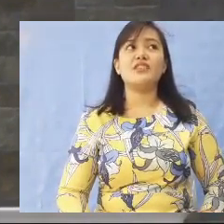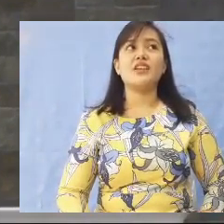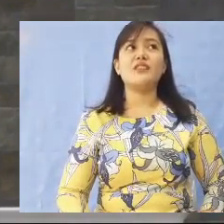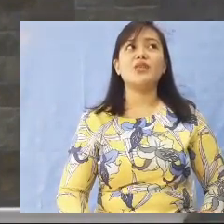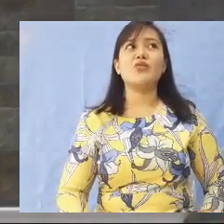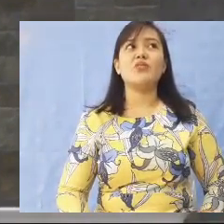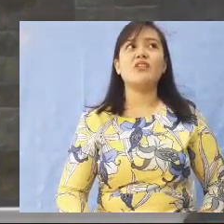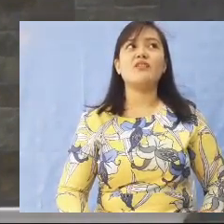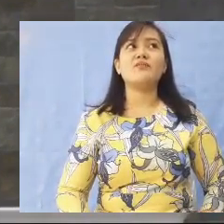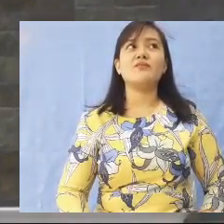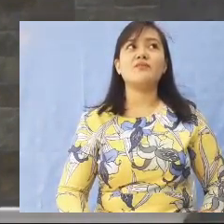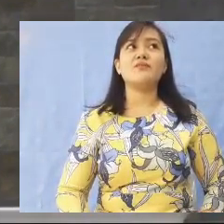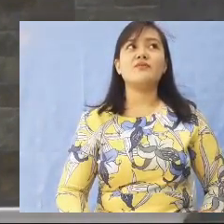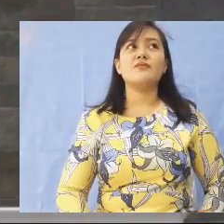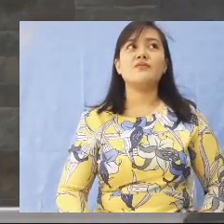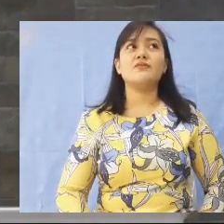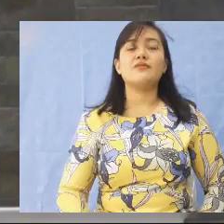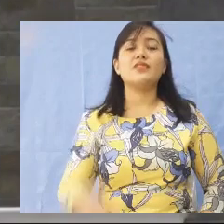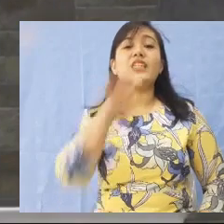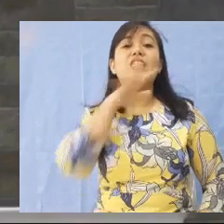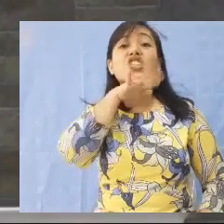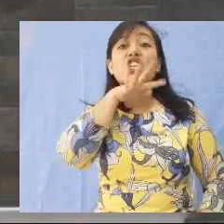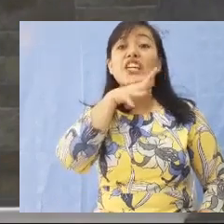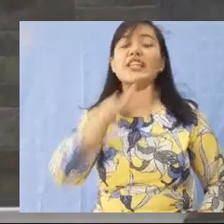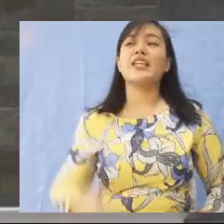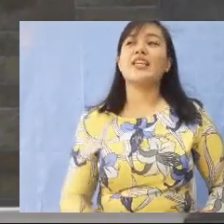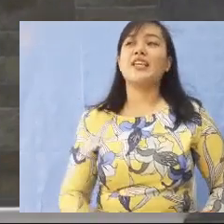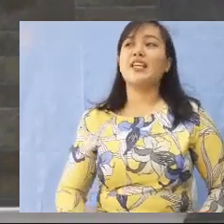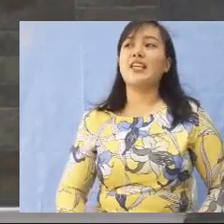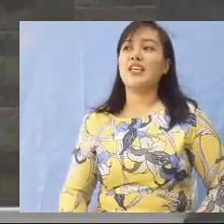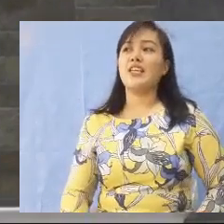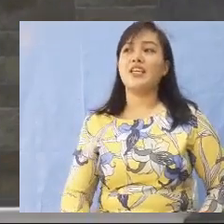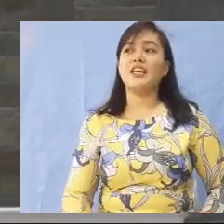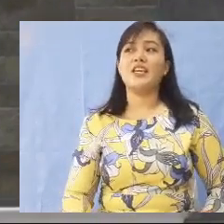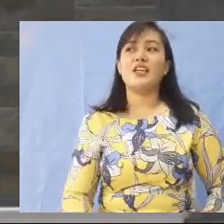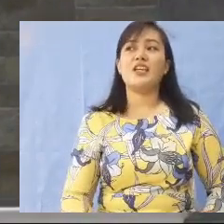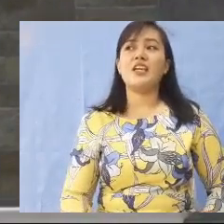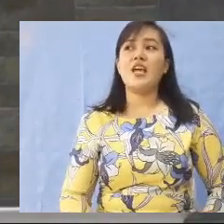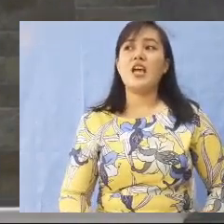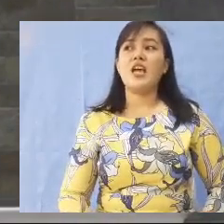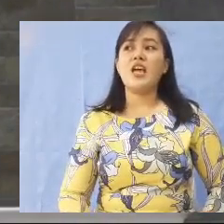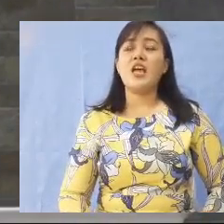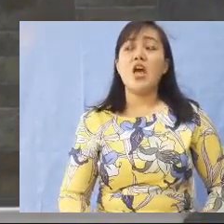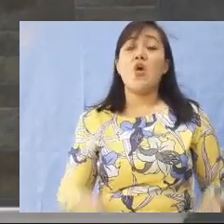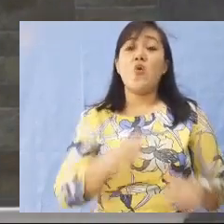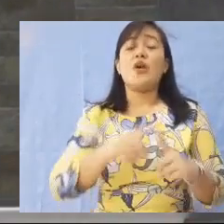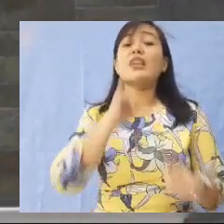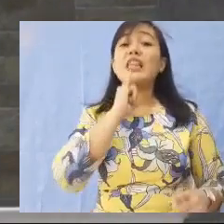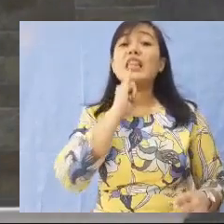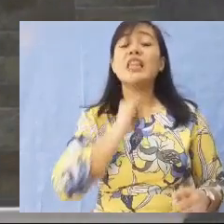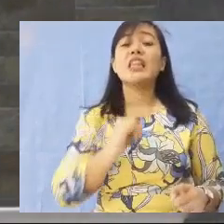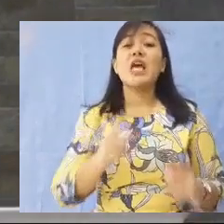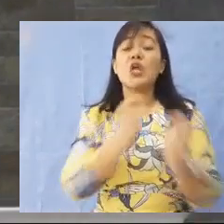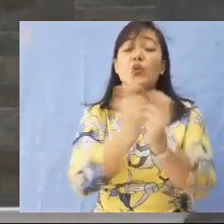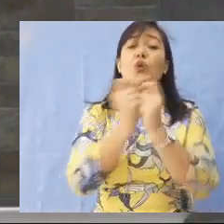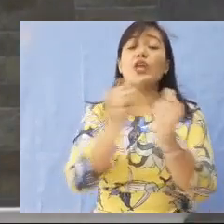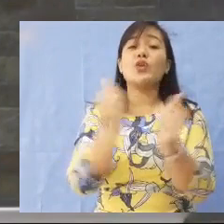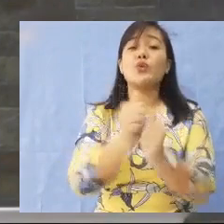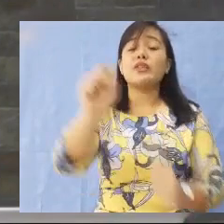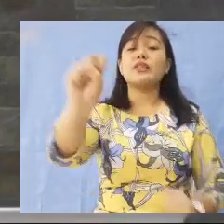understand yung kwento sa Biblia na The Good Samaritan? Di ba? Naalala nyo ba yan? Na merong